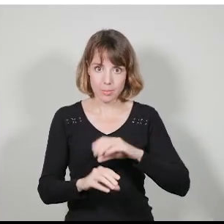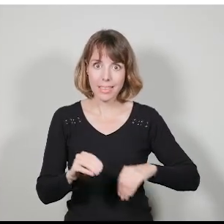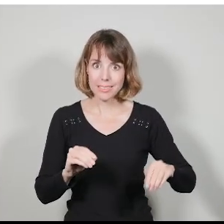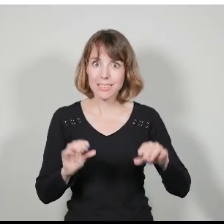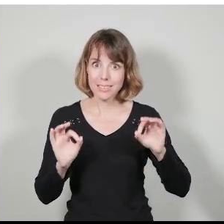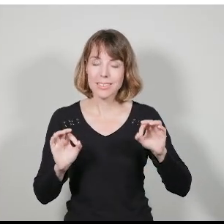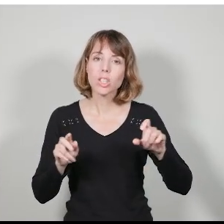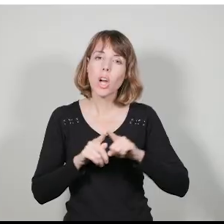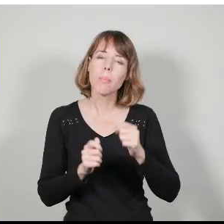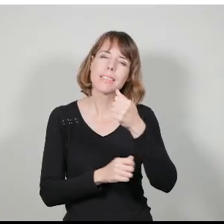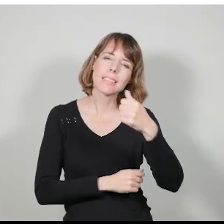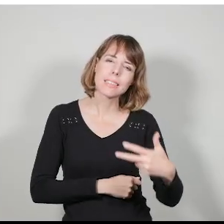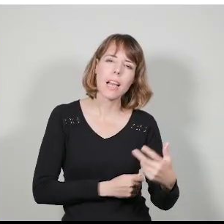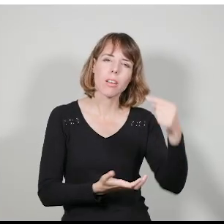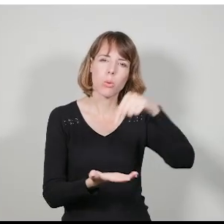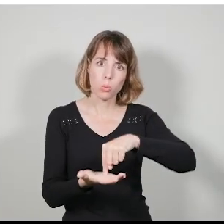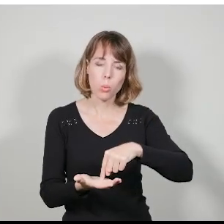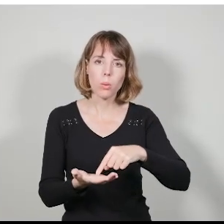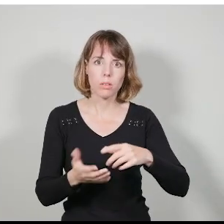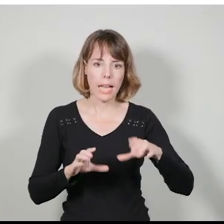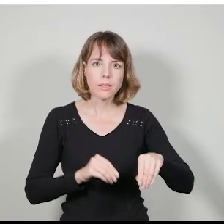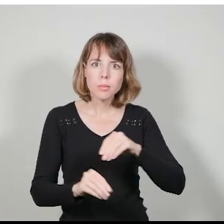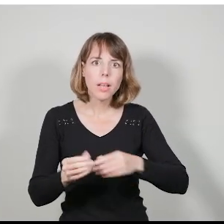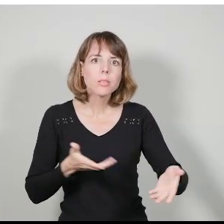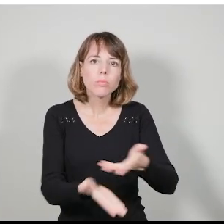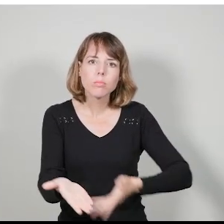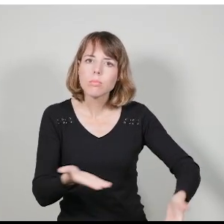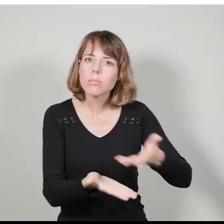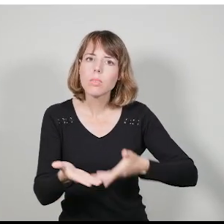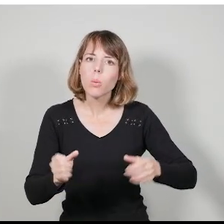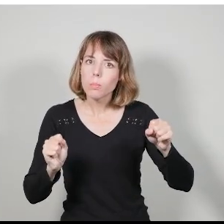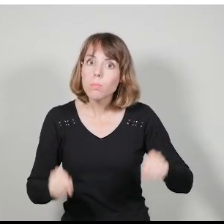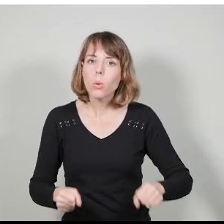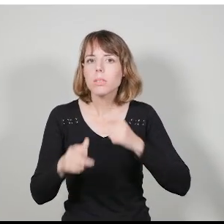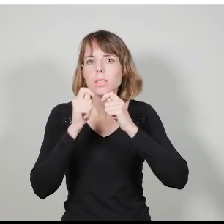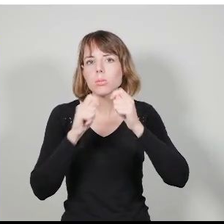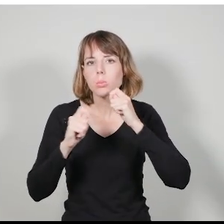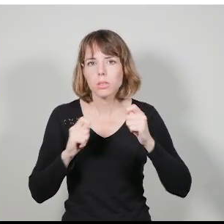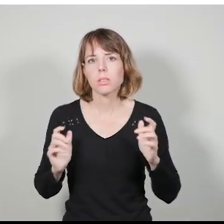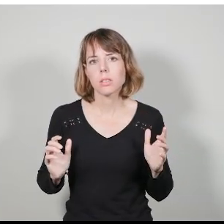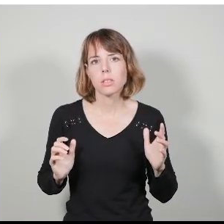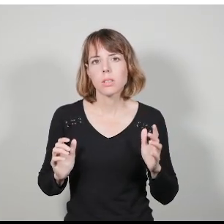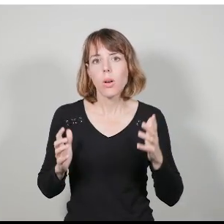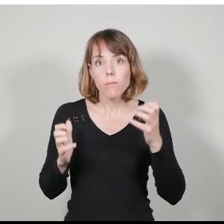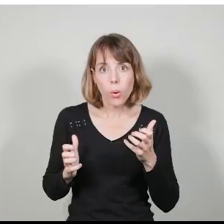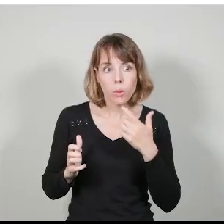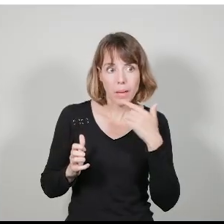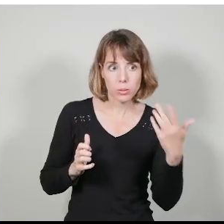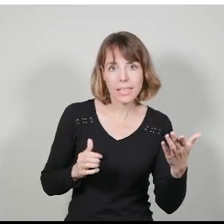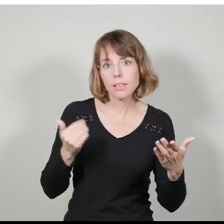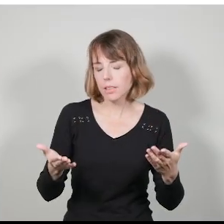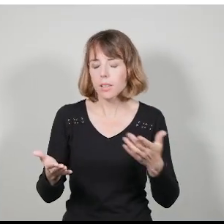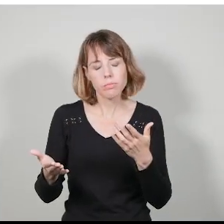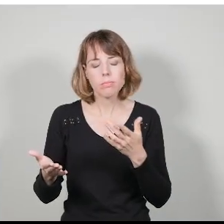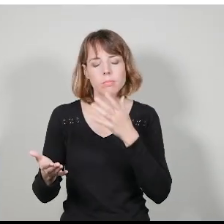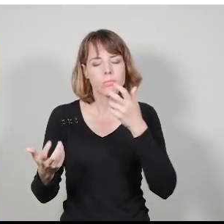un espace de concertation où on peut choisir ce dont on a besoin de parler, ce dont on ne veut pas parler. Là,